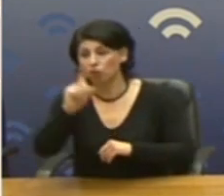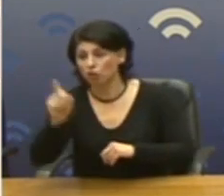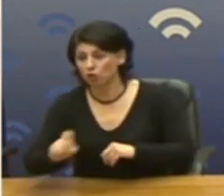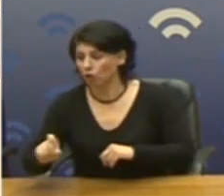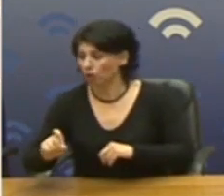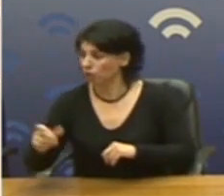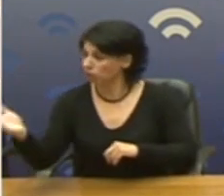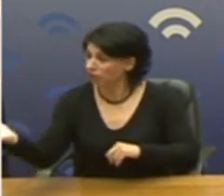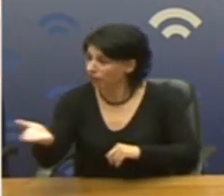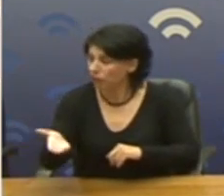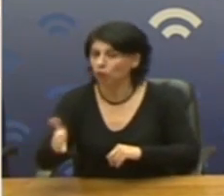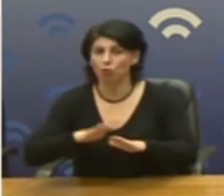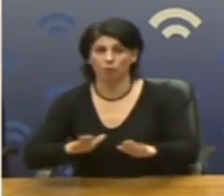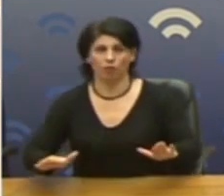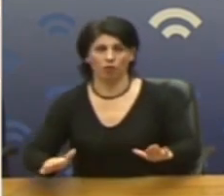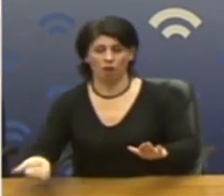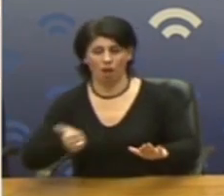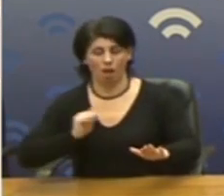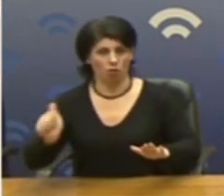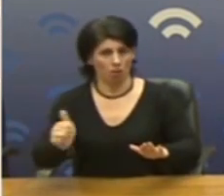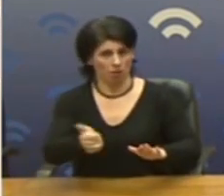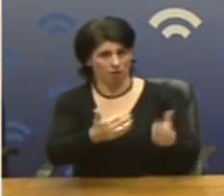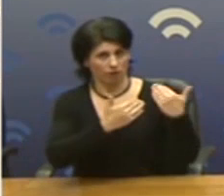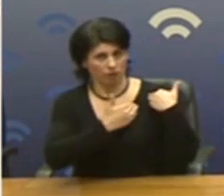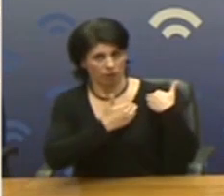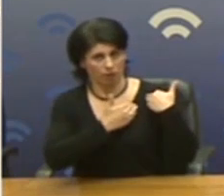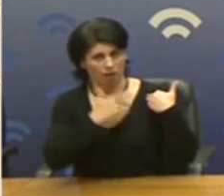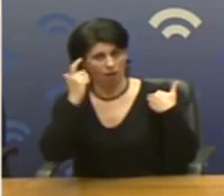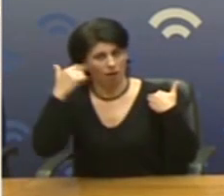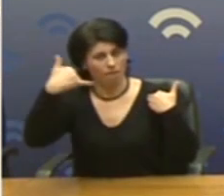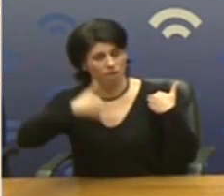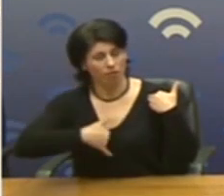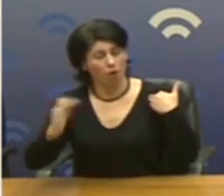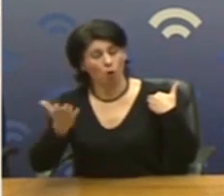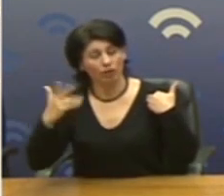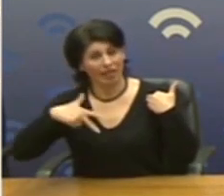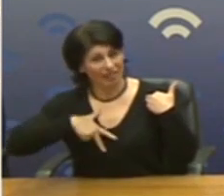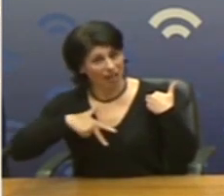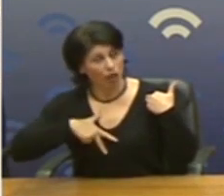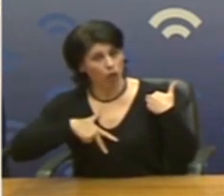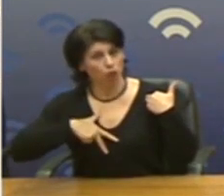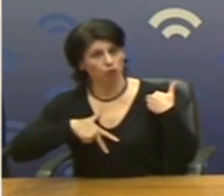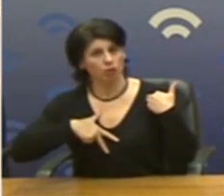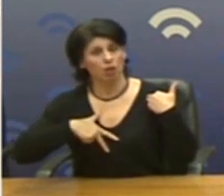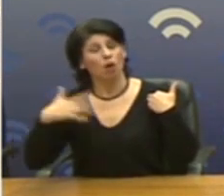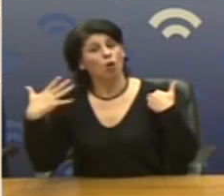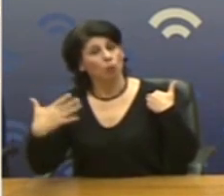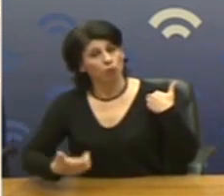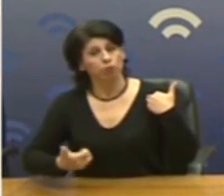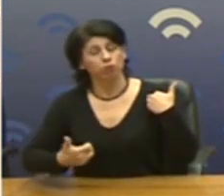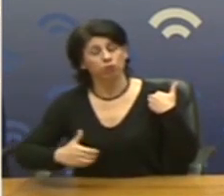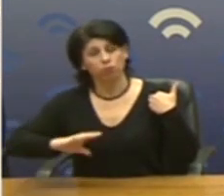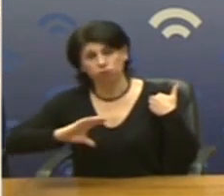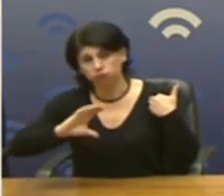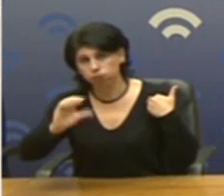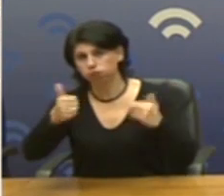τη ζωή των παιδιών του. Η ατομική ευθύνη εμπεδώνεται όταν ένα κράτος, μια κυβέρνηση που έχει την πρωταρχική